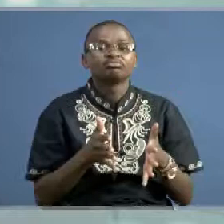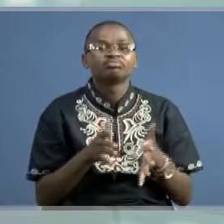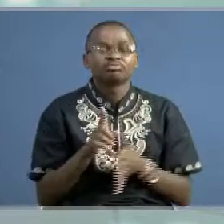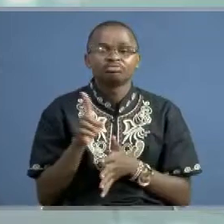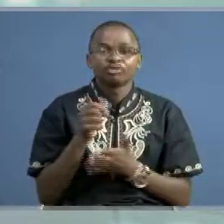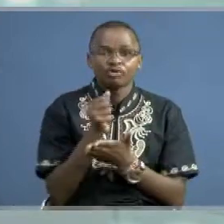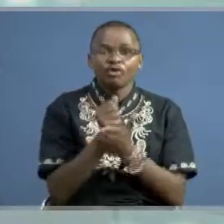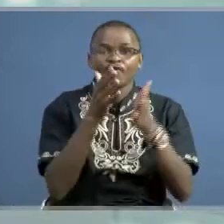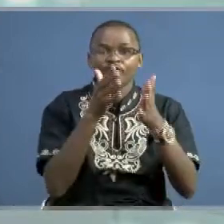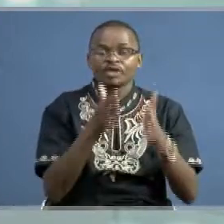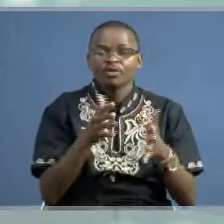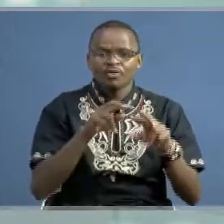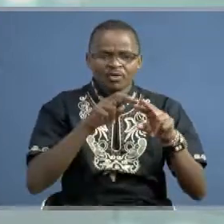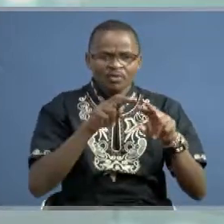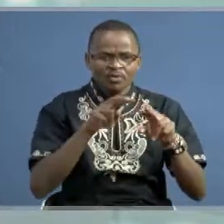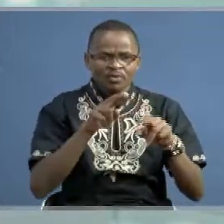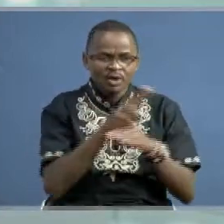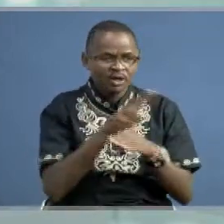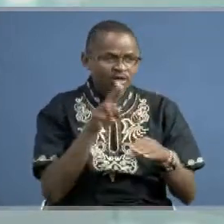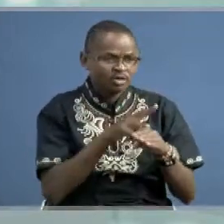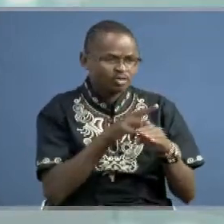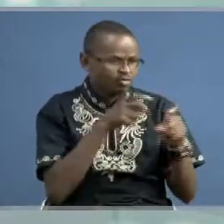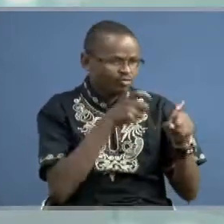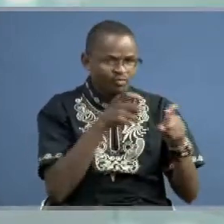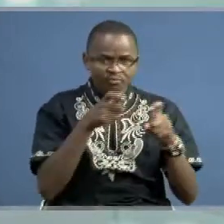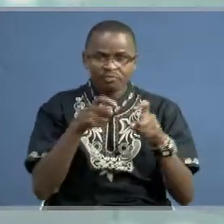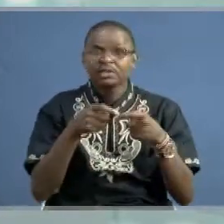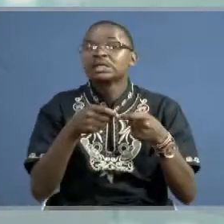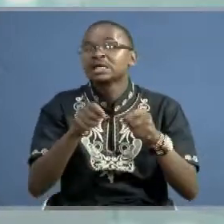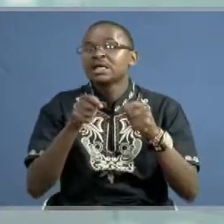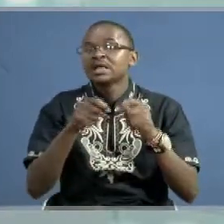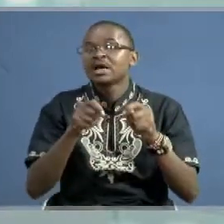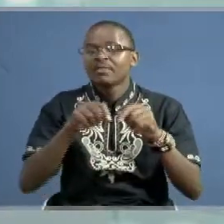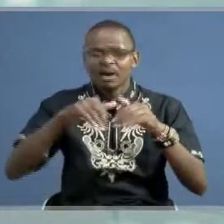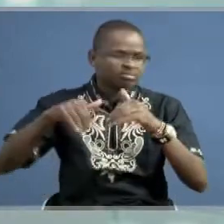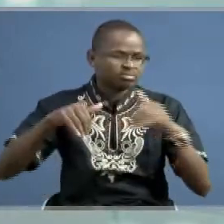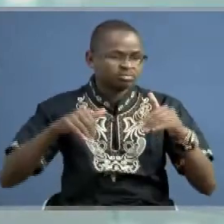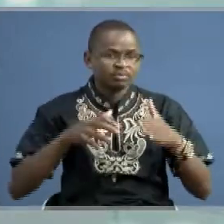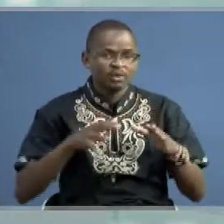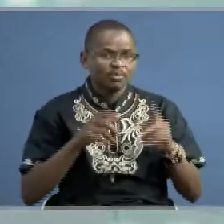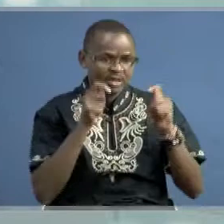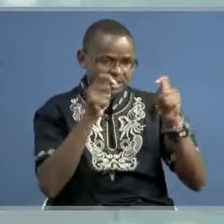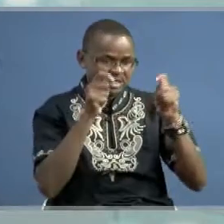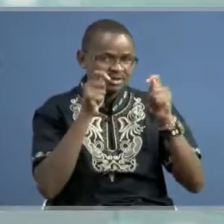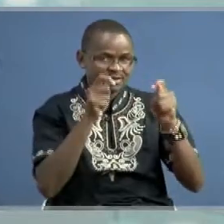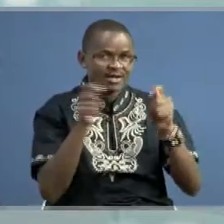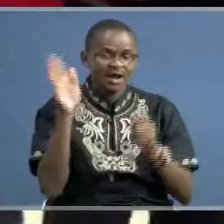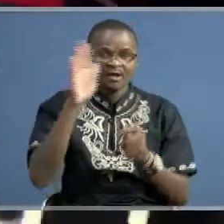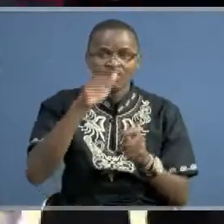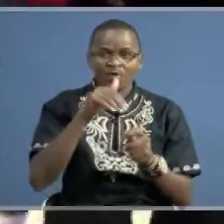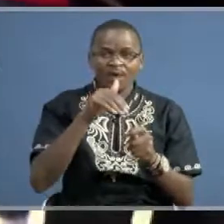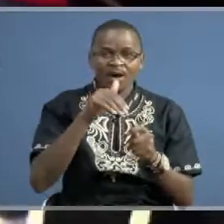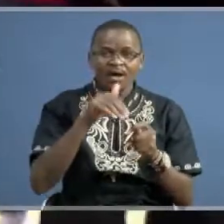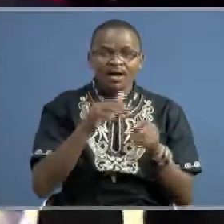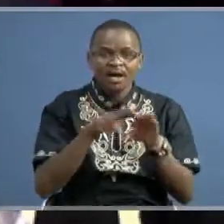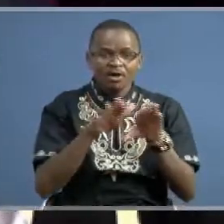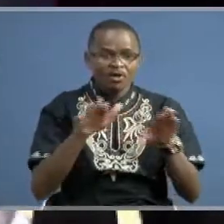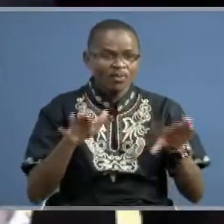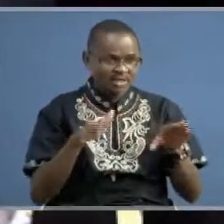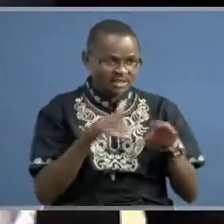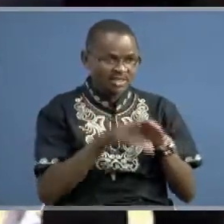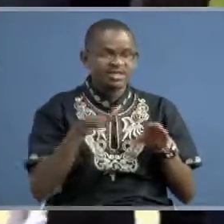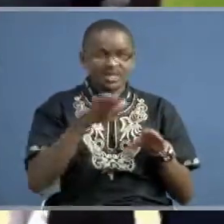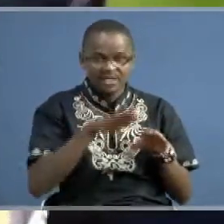Maafisa wa polisi walitumia vitoa machozi katika juhudi za kuwatawanya waandamanaji hawa na kurejesha hali ya kawaida eneo